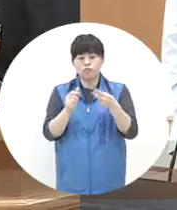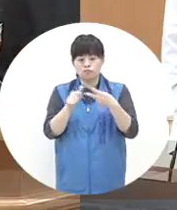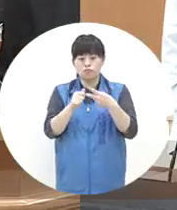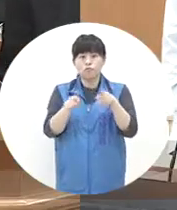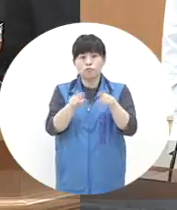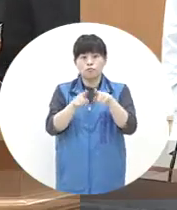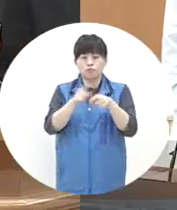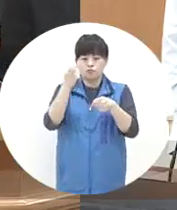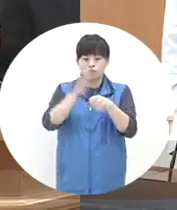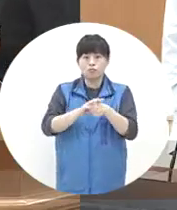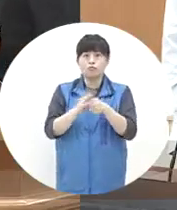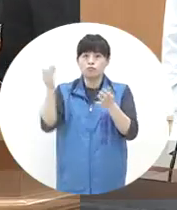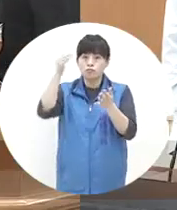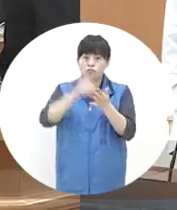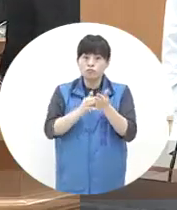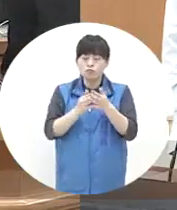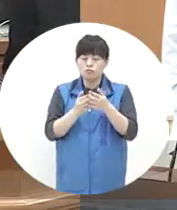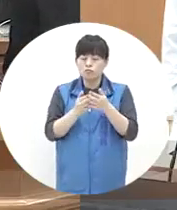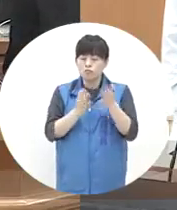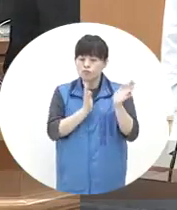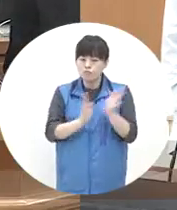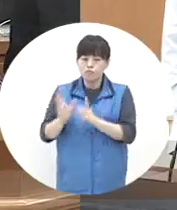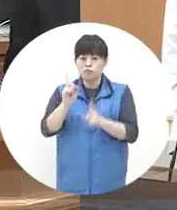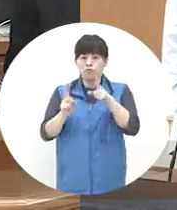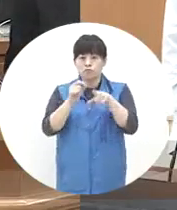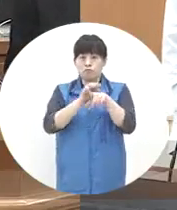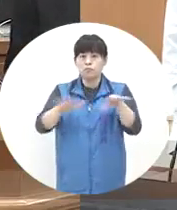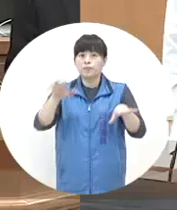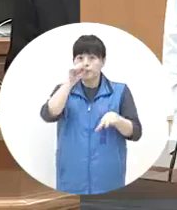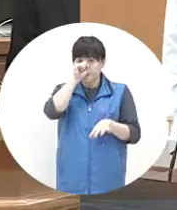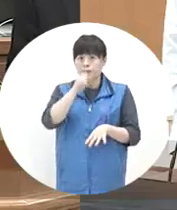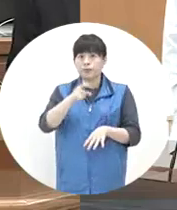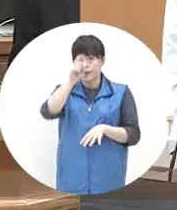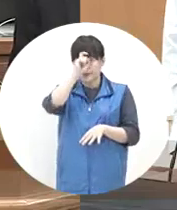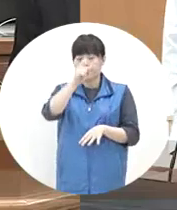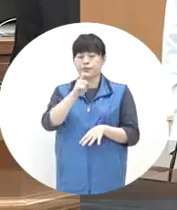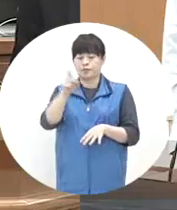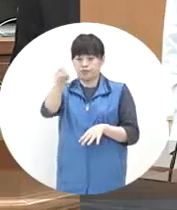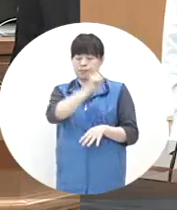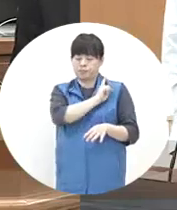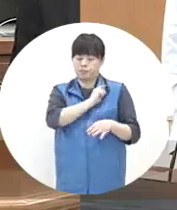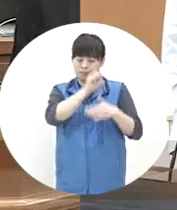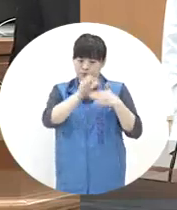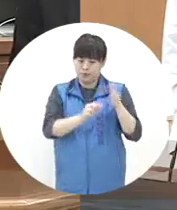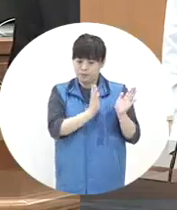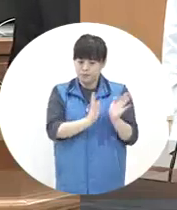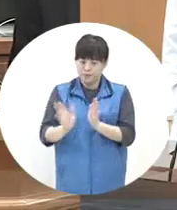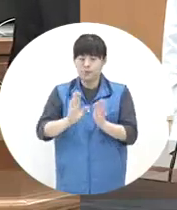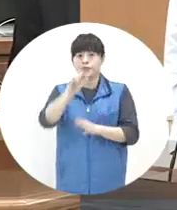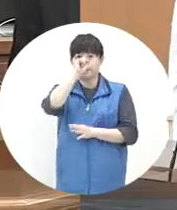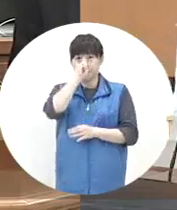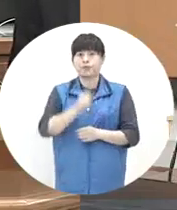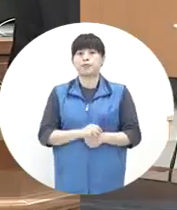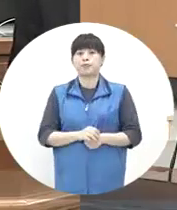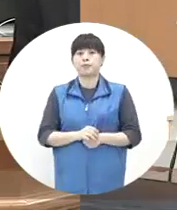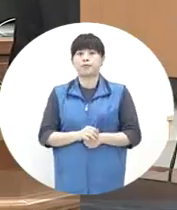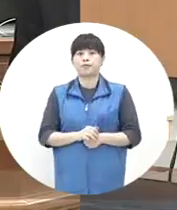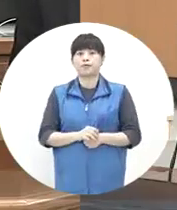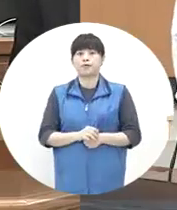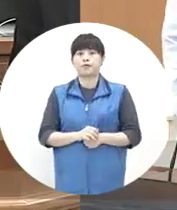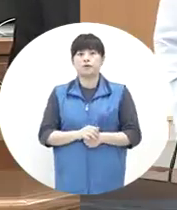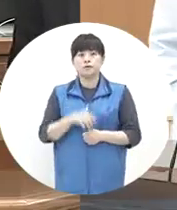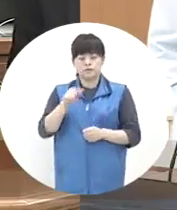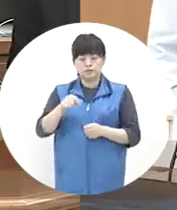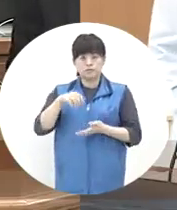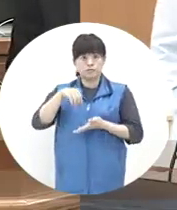款到底怎么样处理会比较公平，希望能够拿出一套具体的办法、 嗯、 那这个建